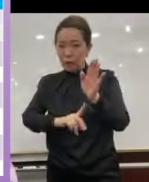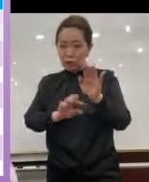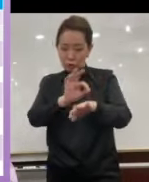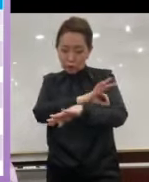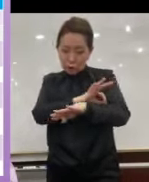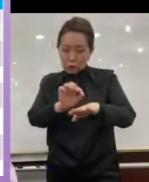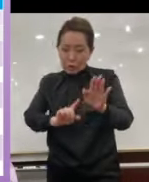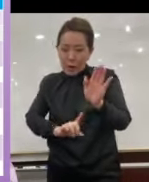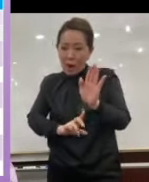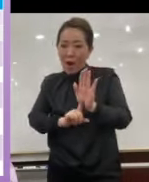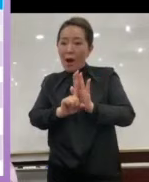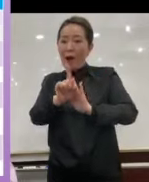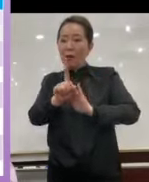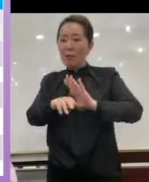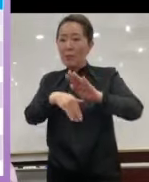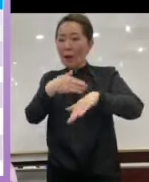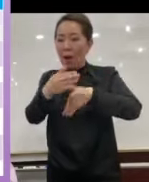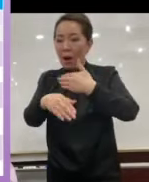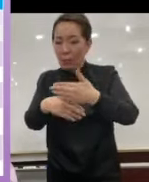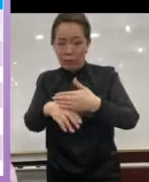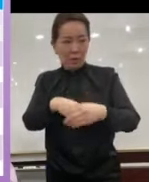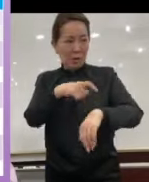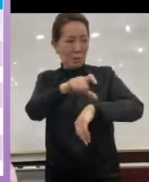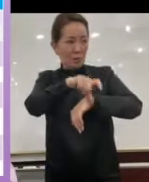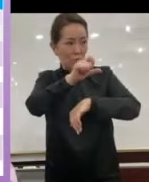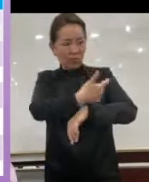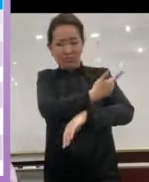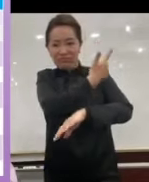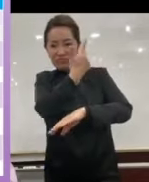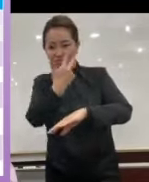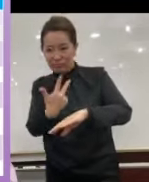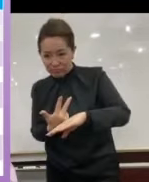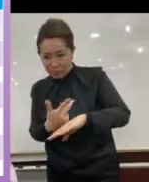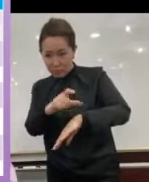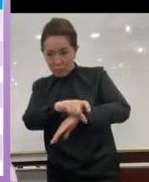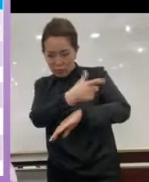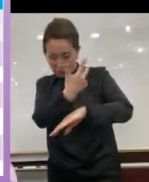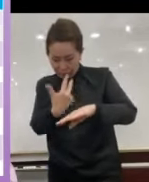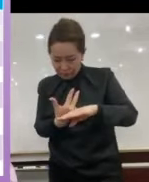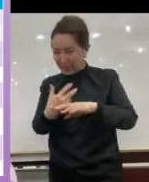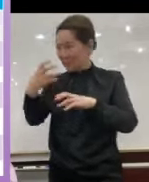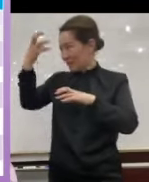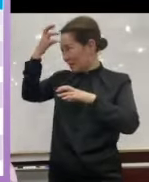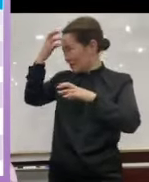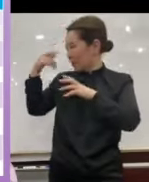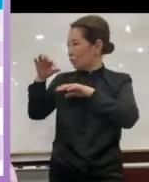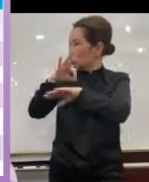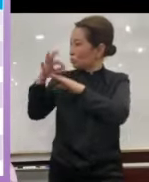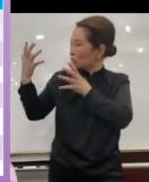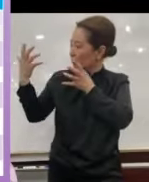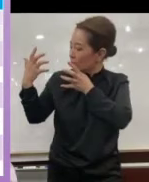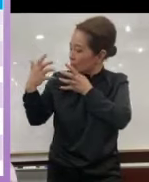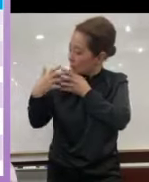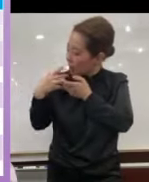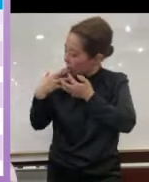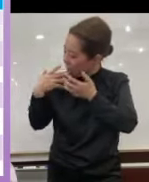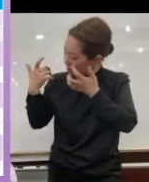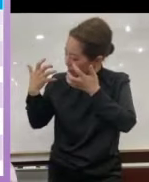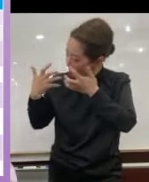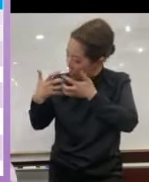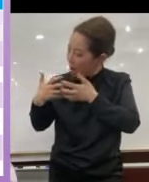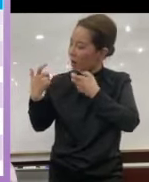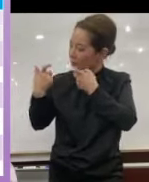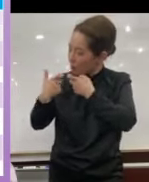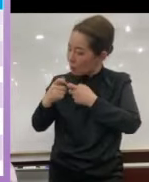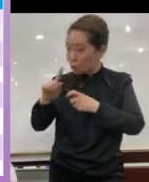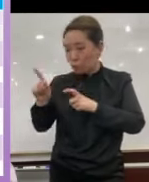эхлэхээр бол томилогдсон ирсэн мэрэгчлэтнүүд төсөл хамтран хэрэгжүүлэх засгийн газартаага зөвшөлдсөн одоо хоорондоо